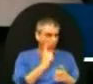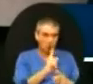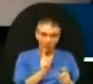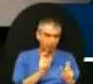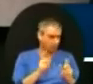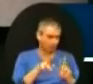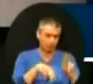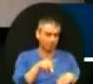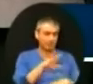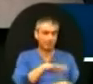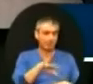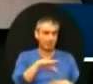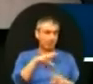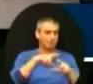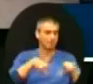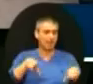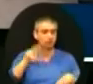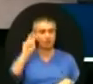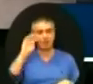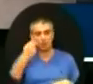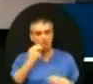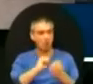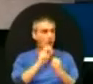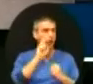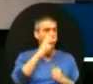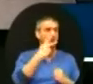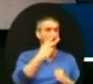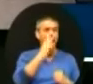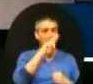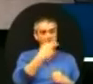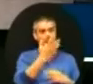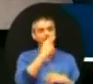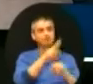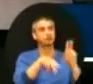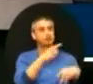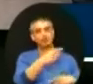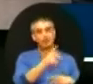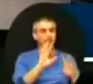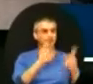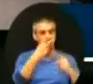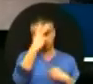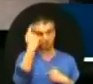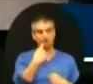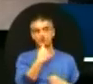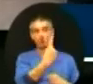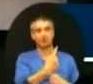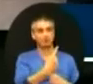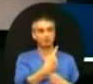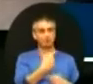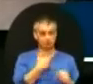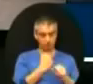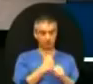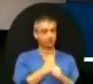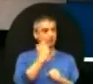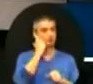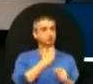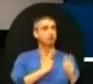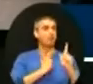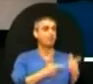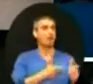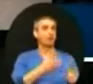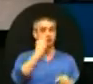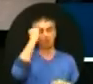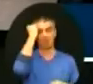יעסוק במגרשים באמונה או באופרה, לפני שיעסוק במה שהערבים טוענים, שביצענו פשעי מלחמה